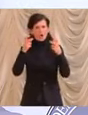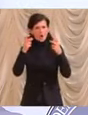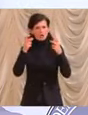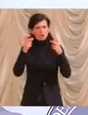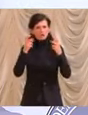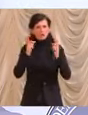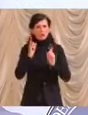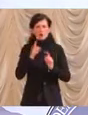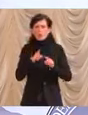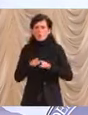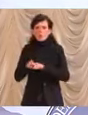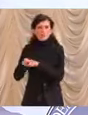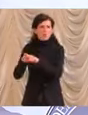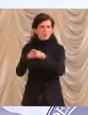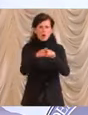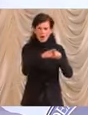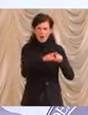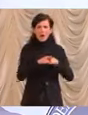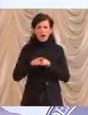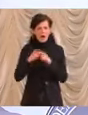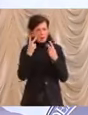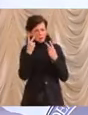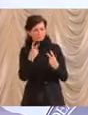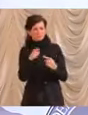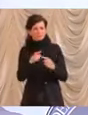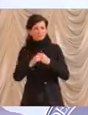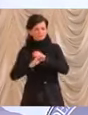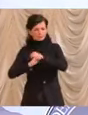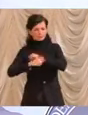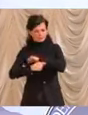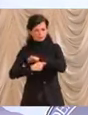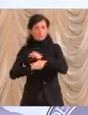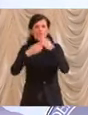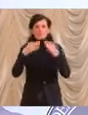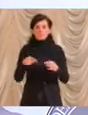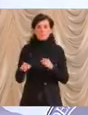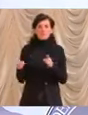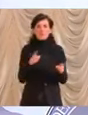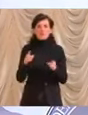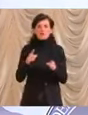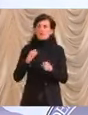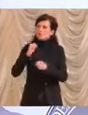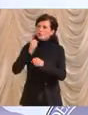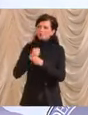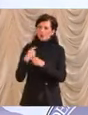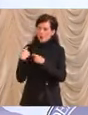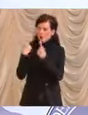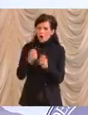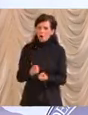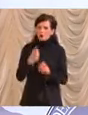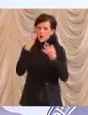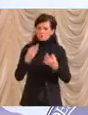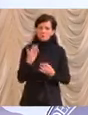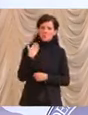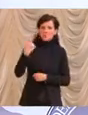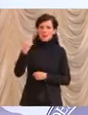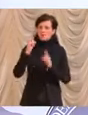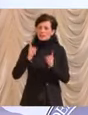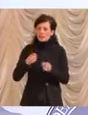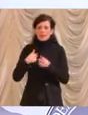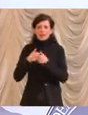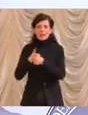comune, poderosa, vigorosa, che la storia ci chiama a operare. Io non passerò alla